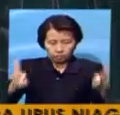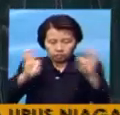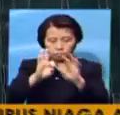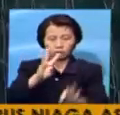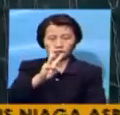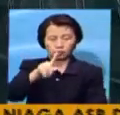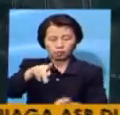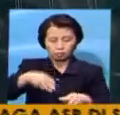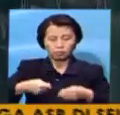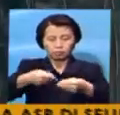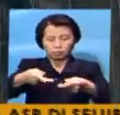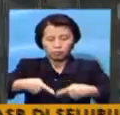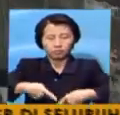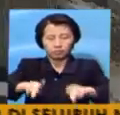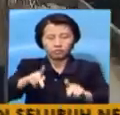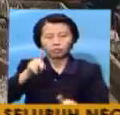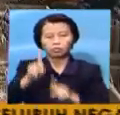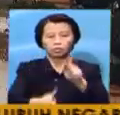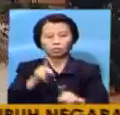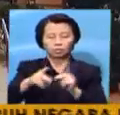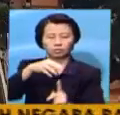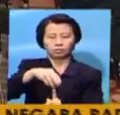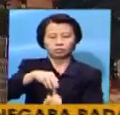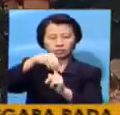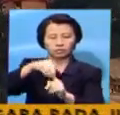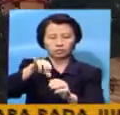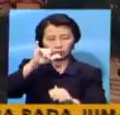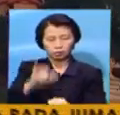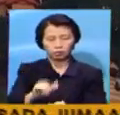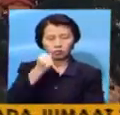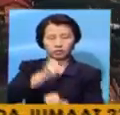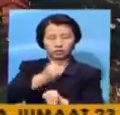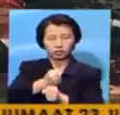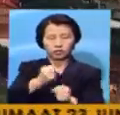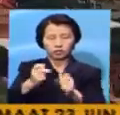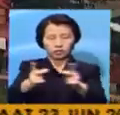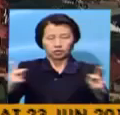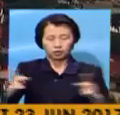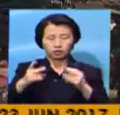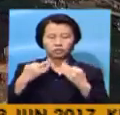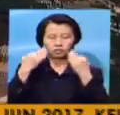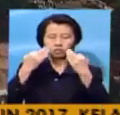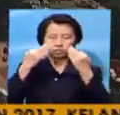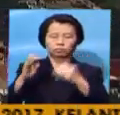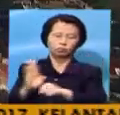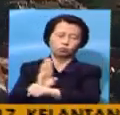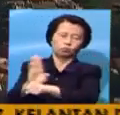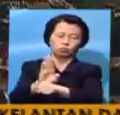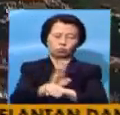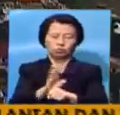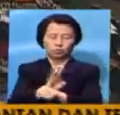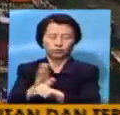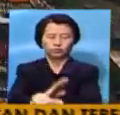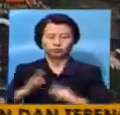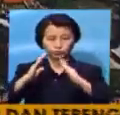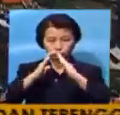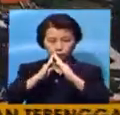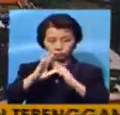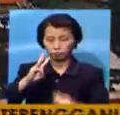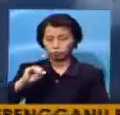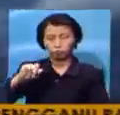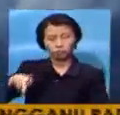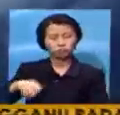memberi peluang dan kemudahan penduduk terutam yangja di kawasan yang terkenal dengan kesiban rumah